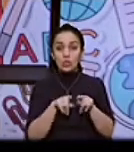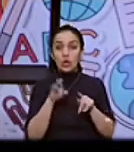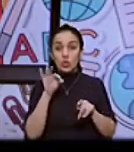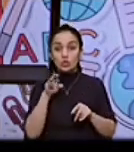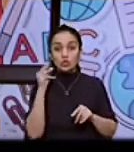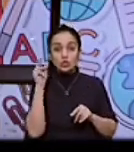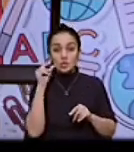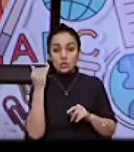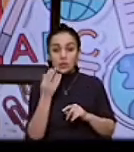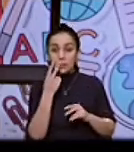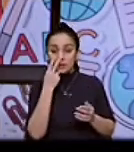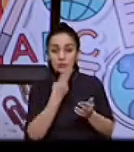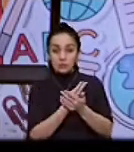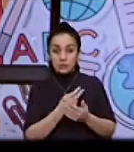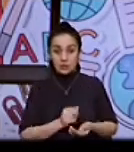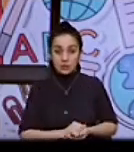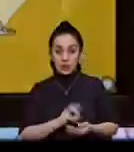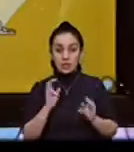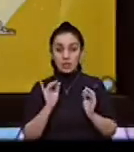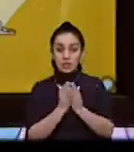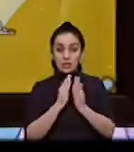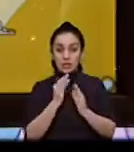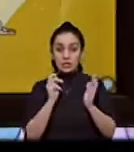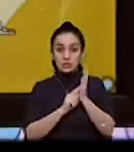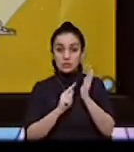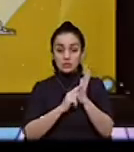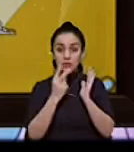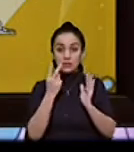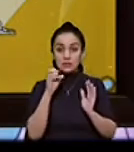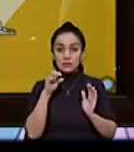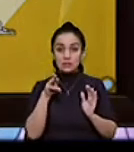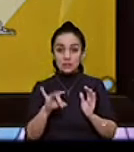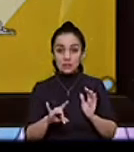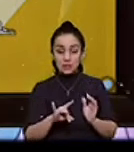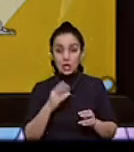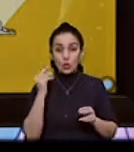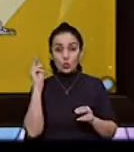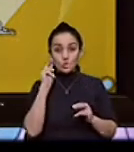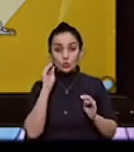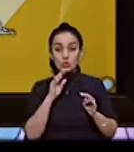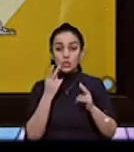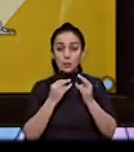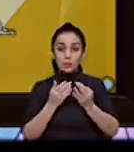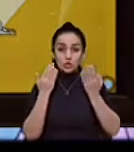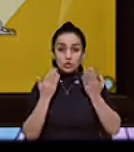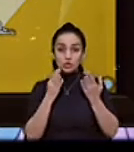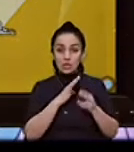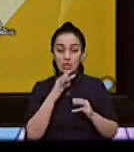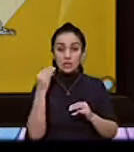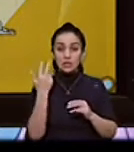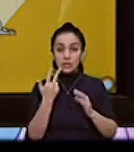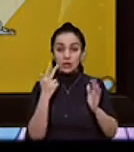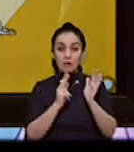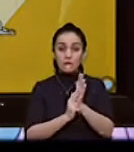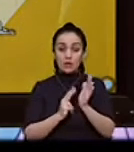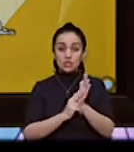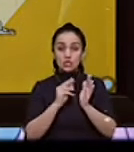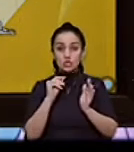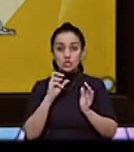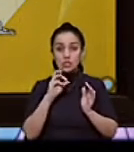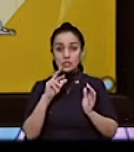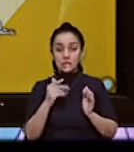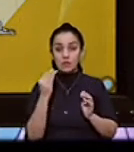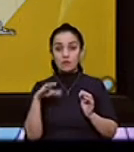от числа. Посмотрите, ребята, в книге 72 страницы. Ученик прочитал